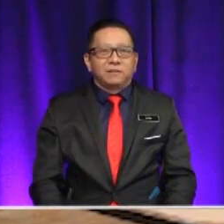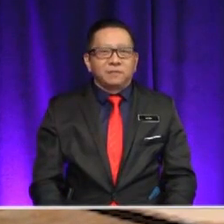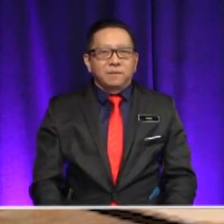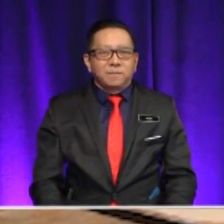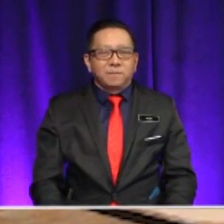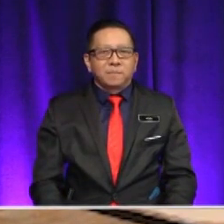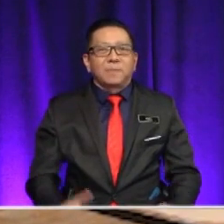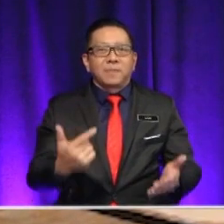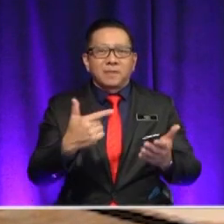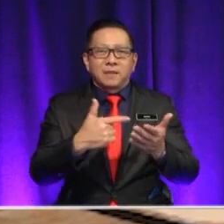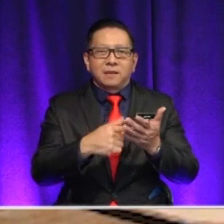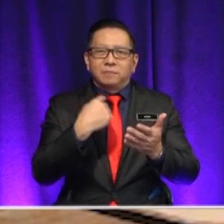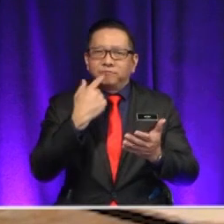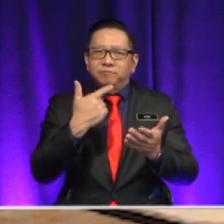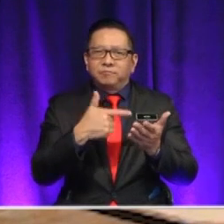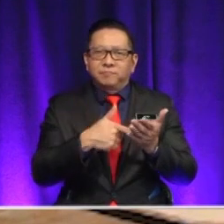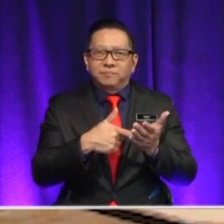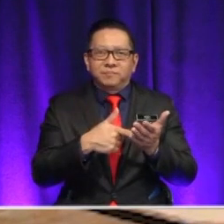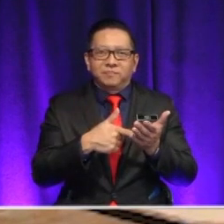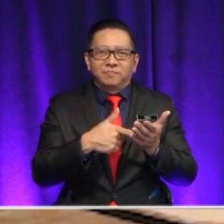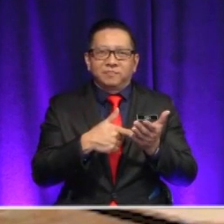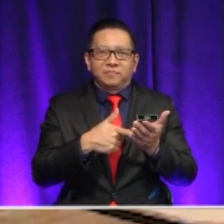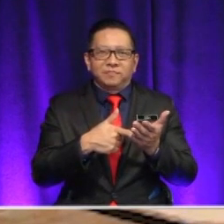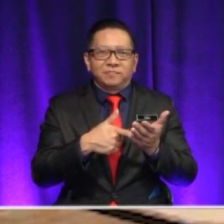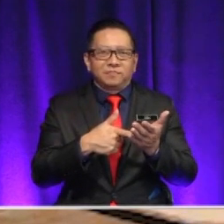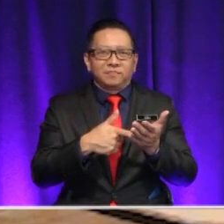Okey, lagi kita ada siapa tu? Silakan.